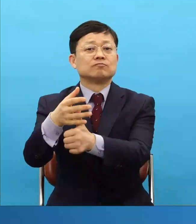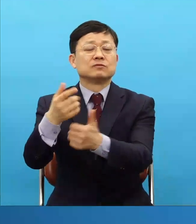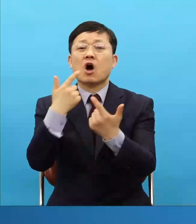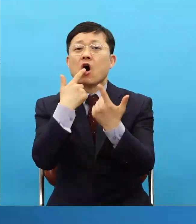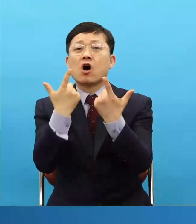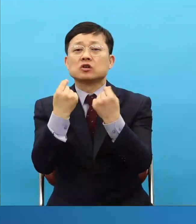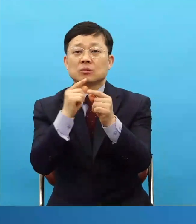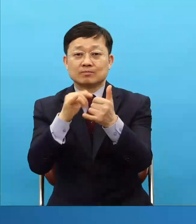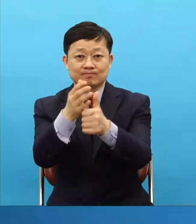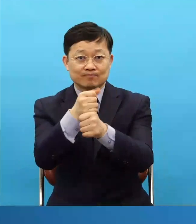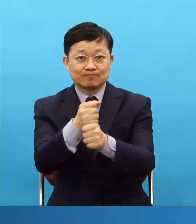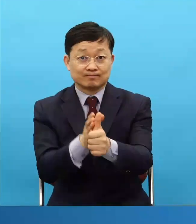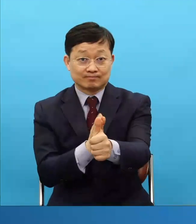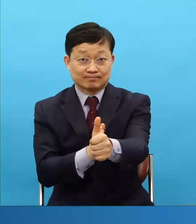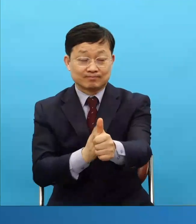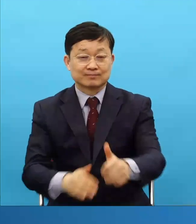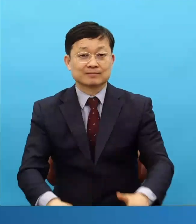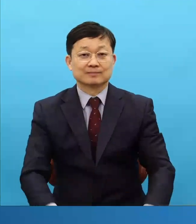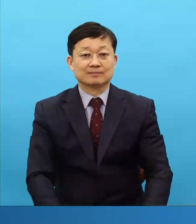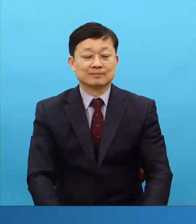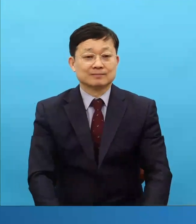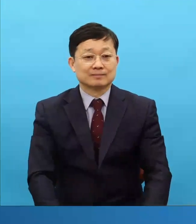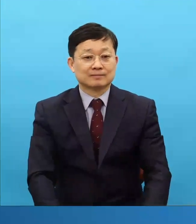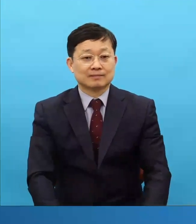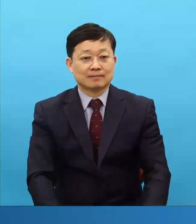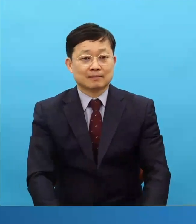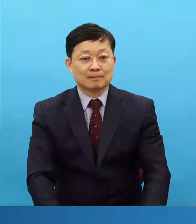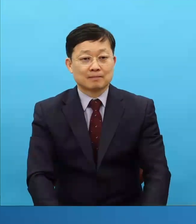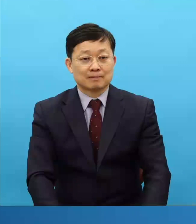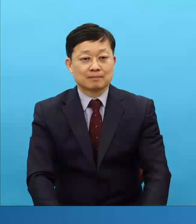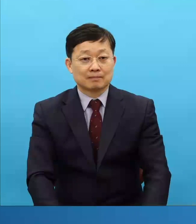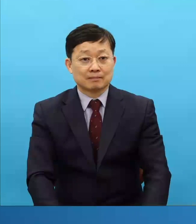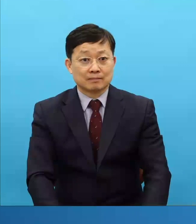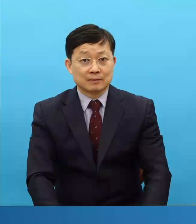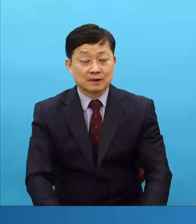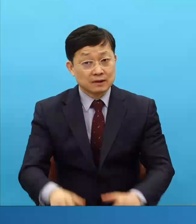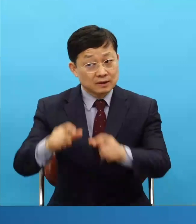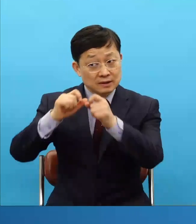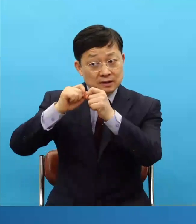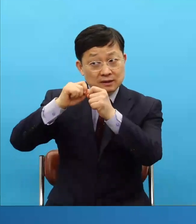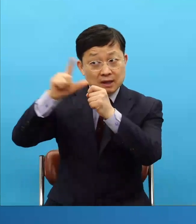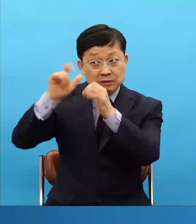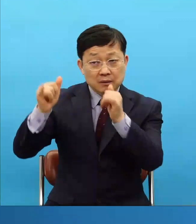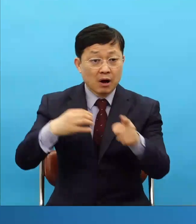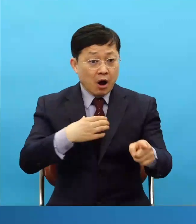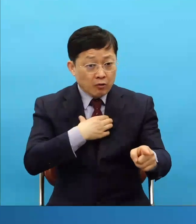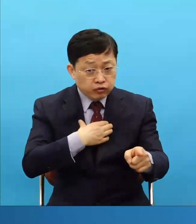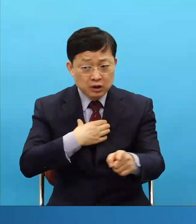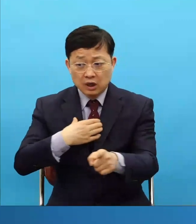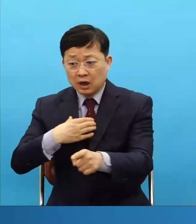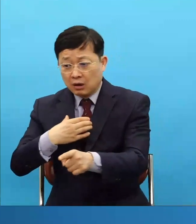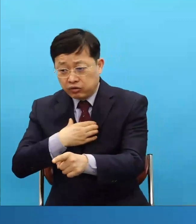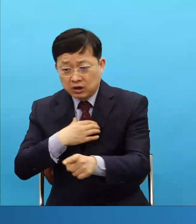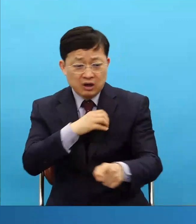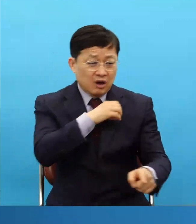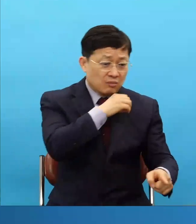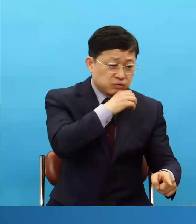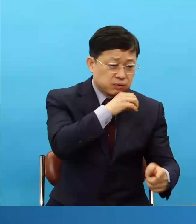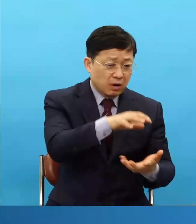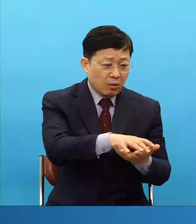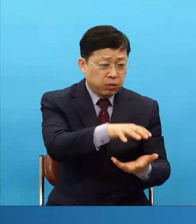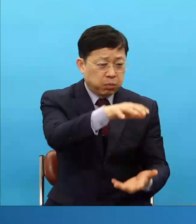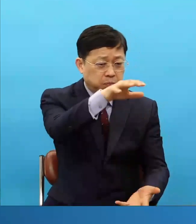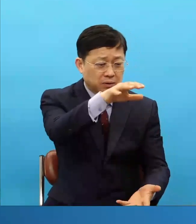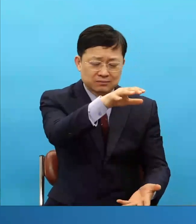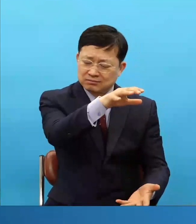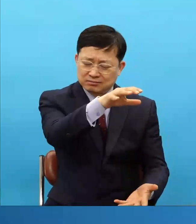that you must hold to. 예, 대부분의 사람들은 위기 때 위기만 말합니다. 여러분들은 이 하나님의 시간표를 봐야 돼요. In times of crises, more people only